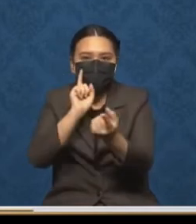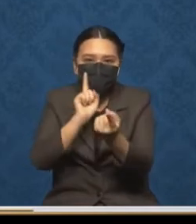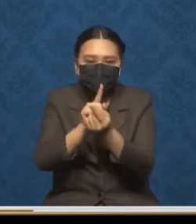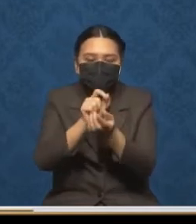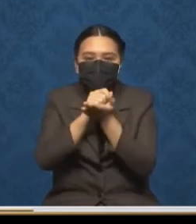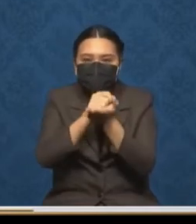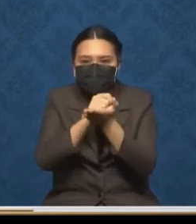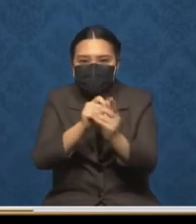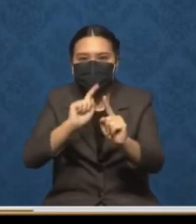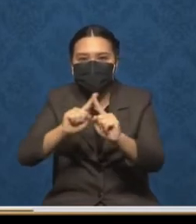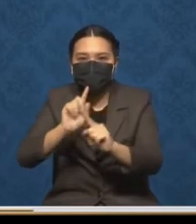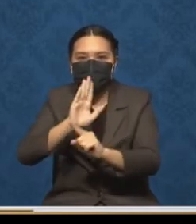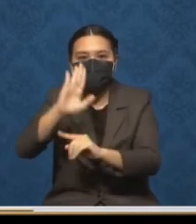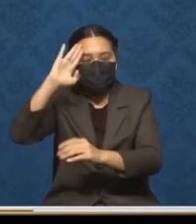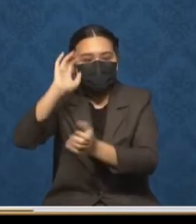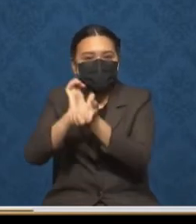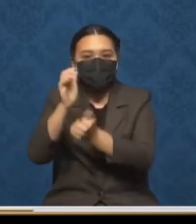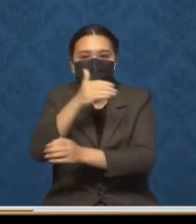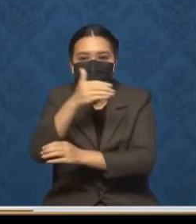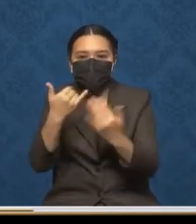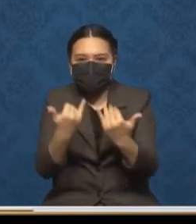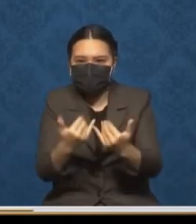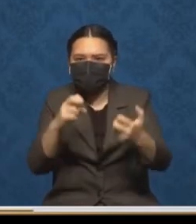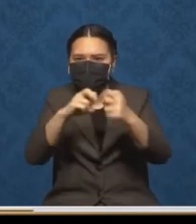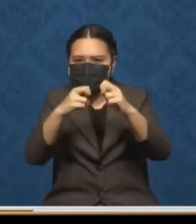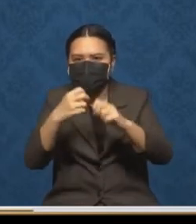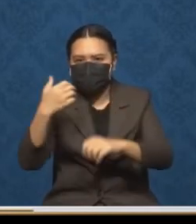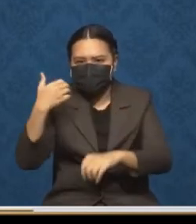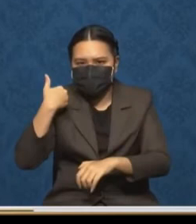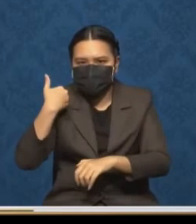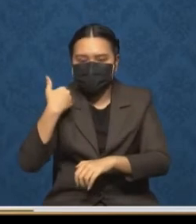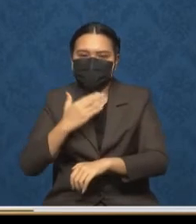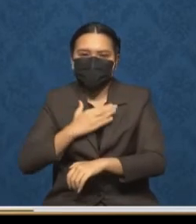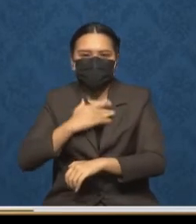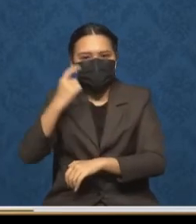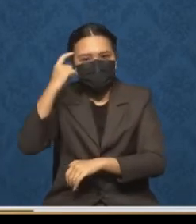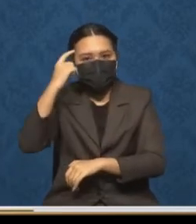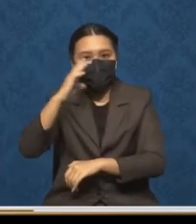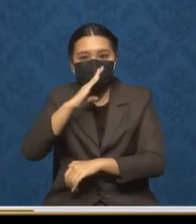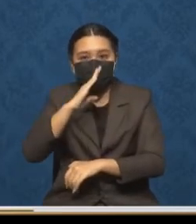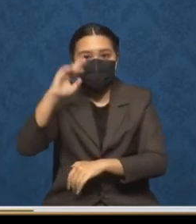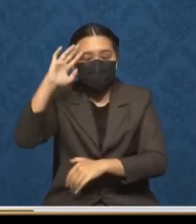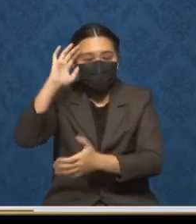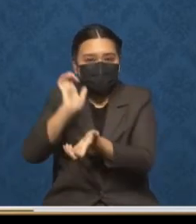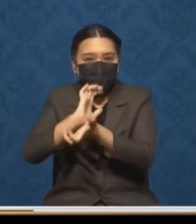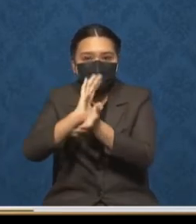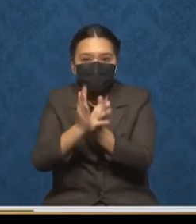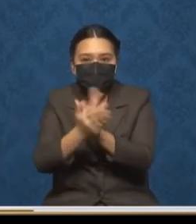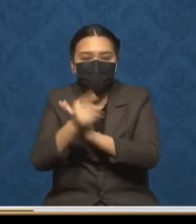ะเมะกกตลสbreakerucควร้วมีารปดูกษตำรวจ